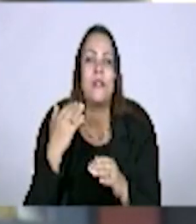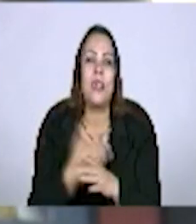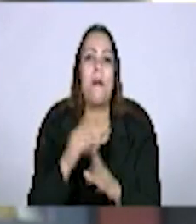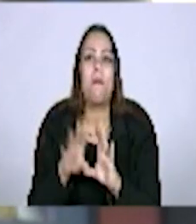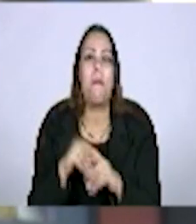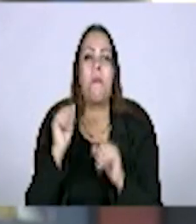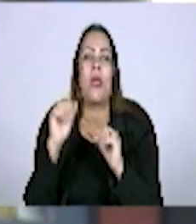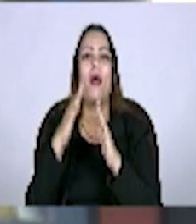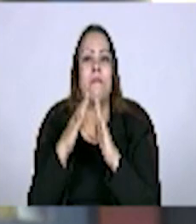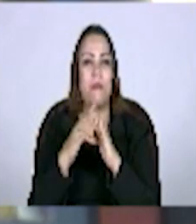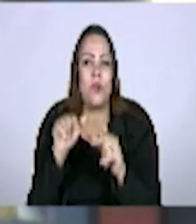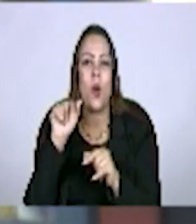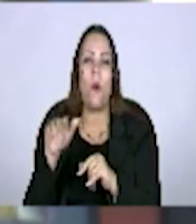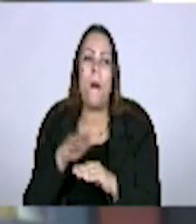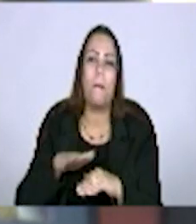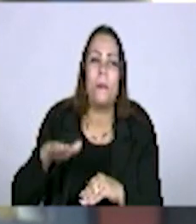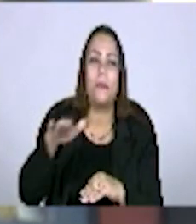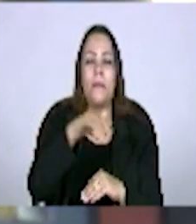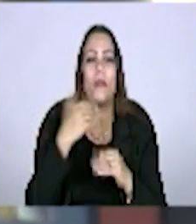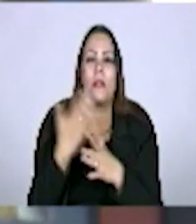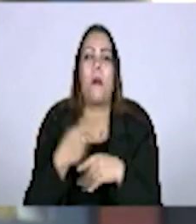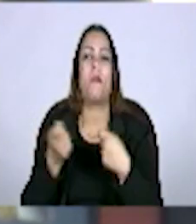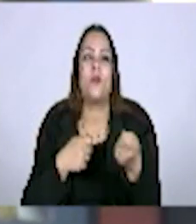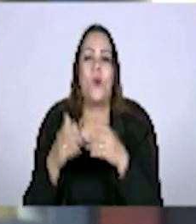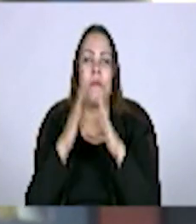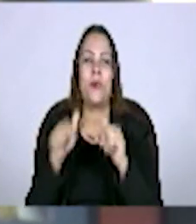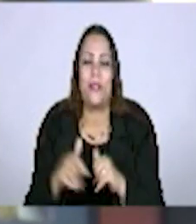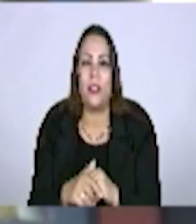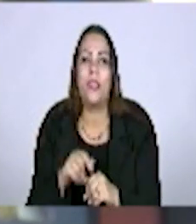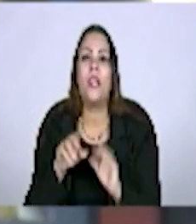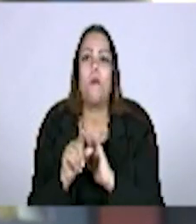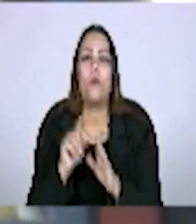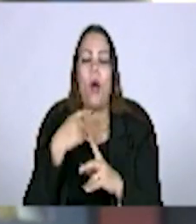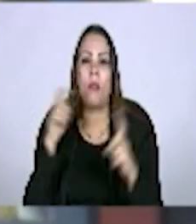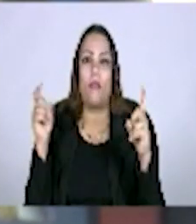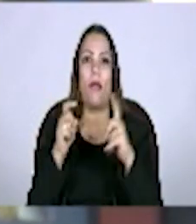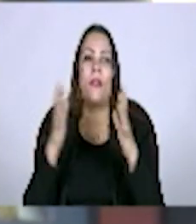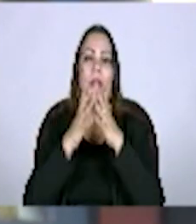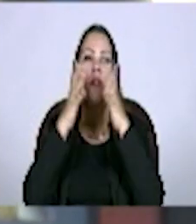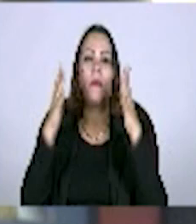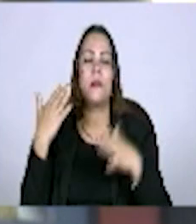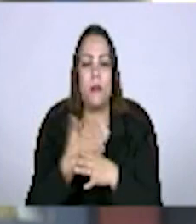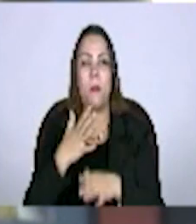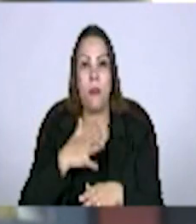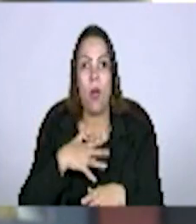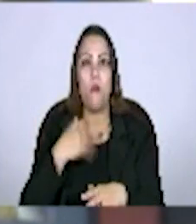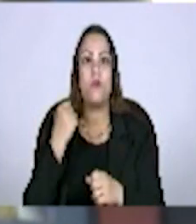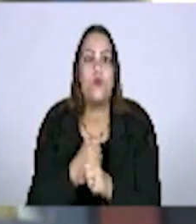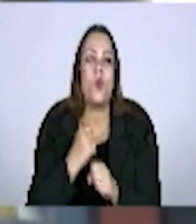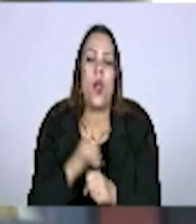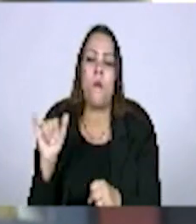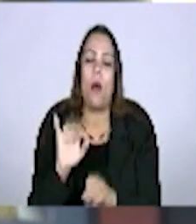المنتج المحلي هو اللي هيسود السوق المصريه دي مساله فيها تحدي كبير جدا لان محتاجين ان احنا نكثف